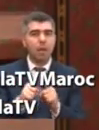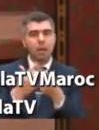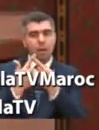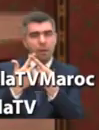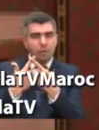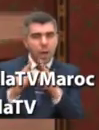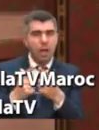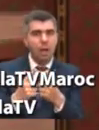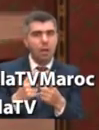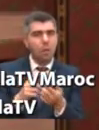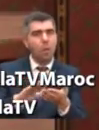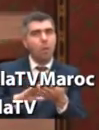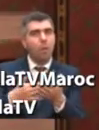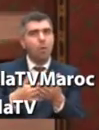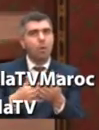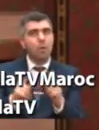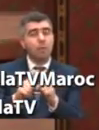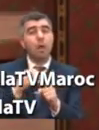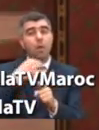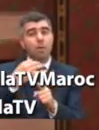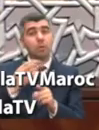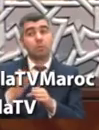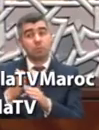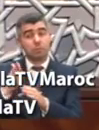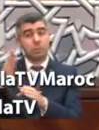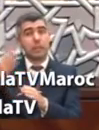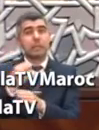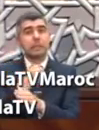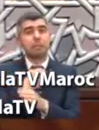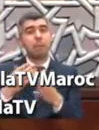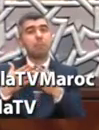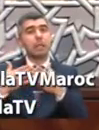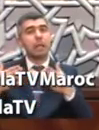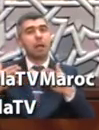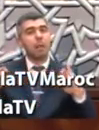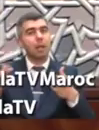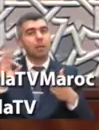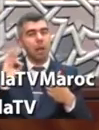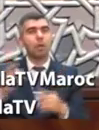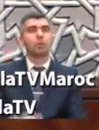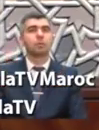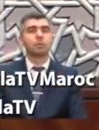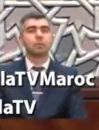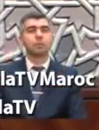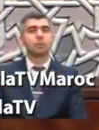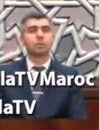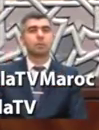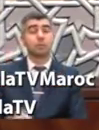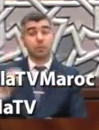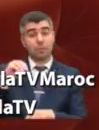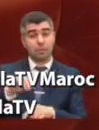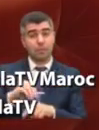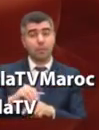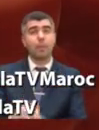يعمل ليكوغرافي ويدير هذا، ولما كيحتاج لشي حاجه اخرى كيعمل احاله الى مستشفى من مستوى اعلى. فيما يتعلق بجورج